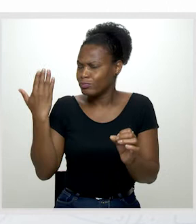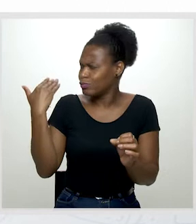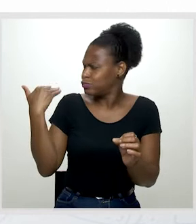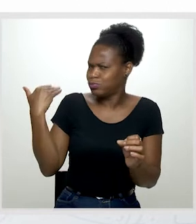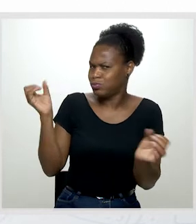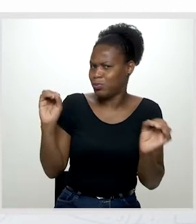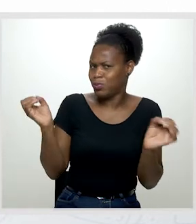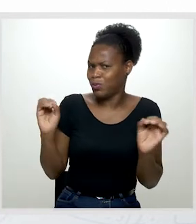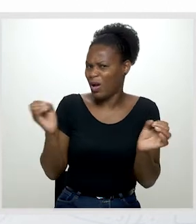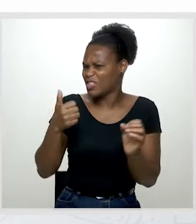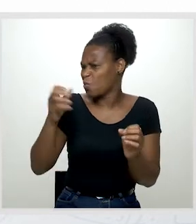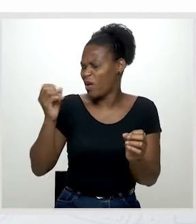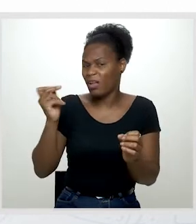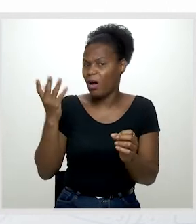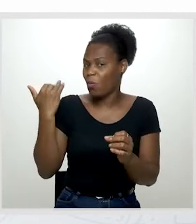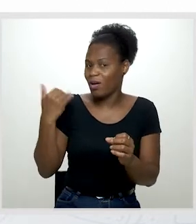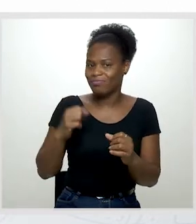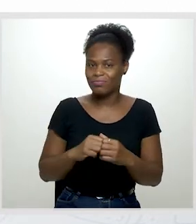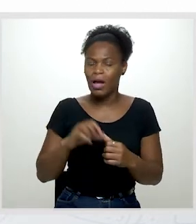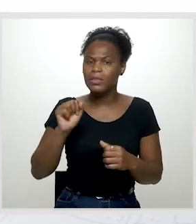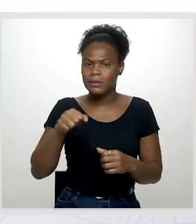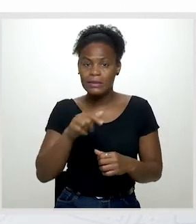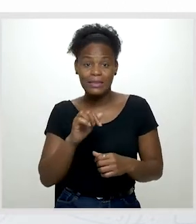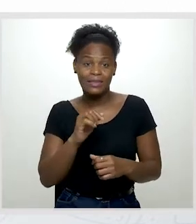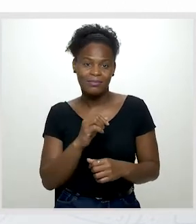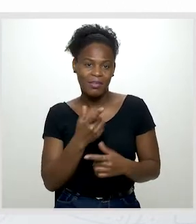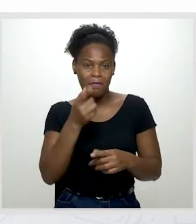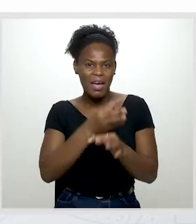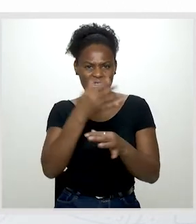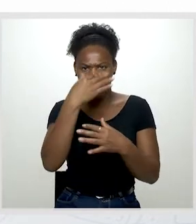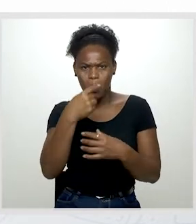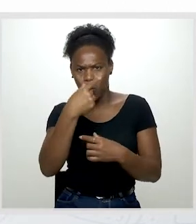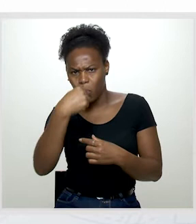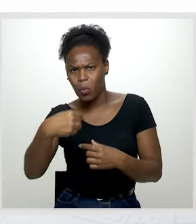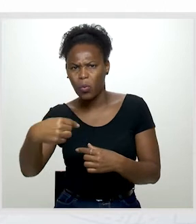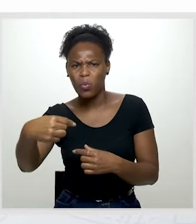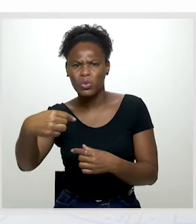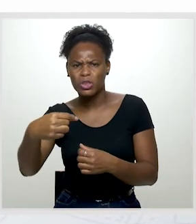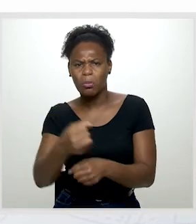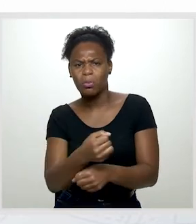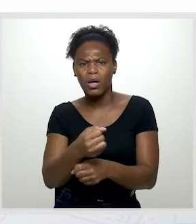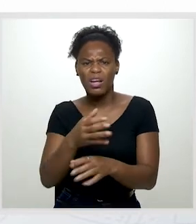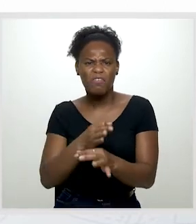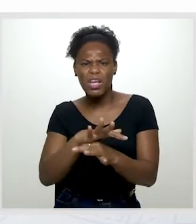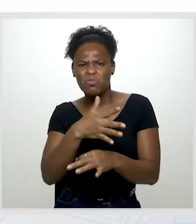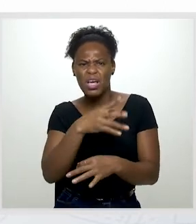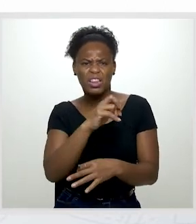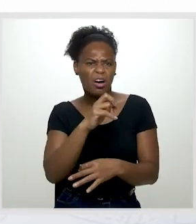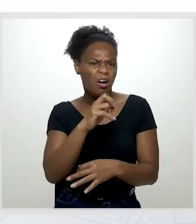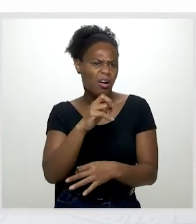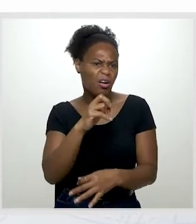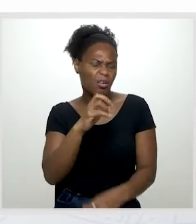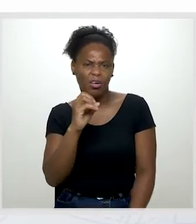a 50 ans. Ah oui, Halloween. On le fête depuis seulement 3 ou 4 ans,